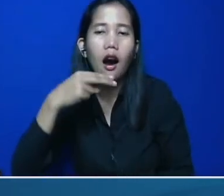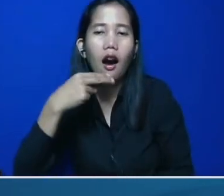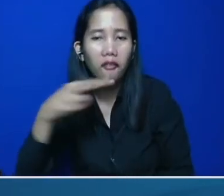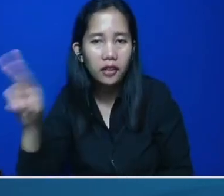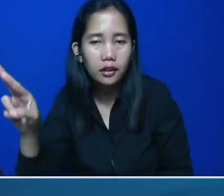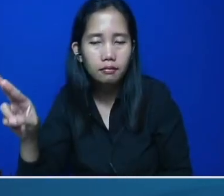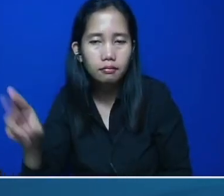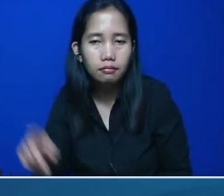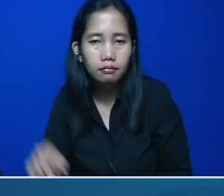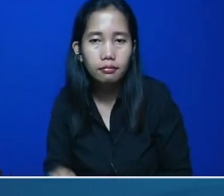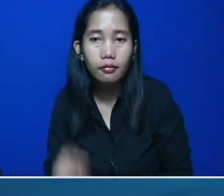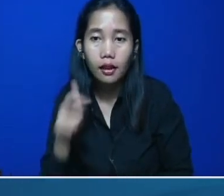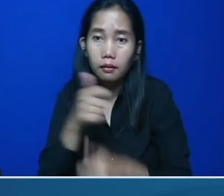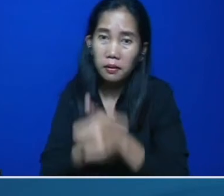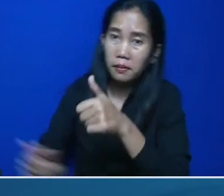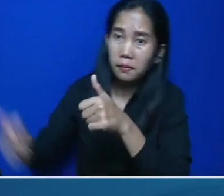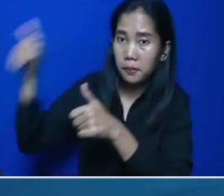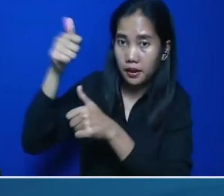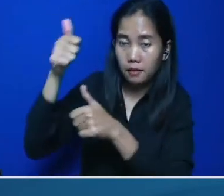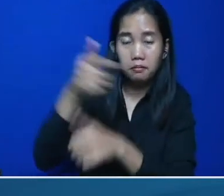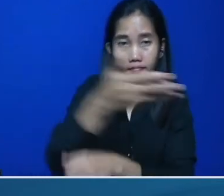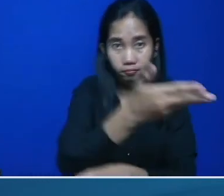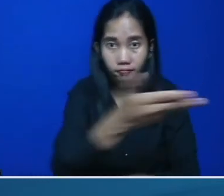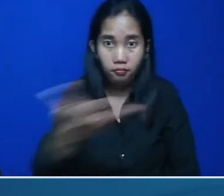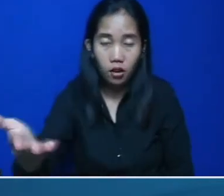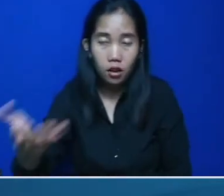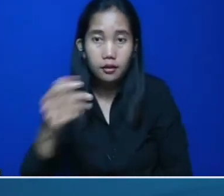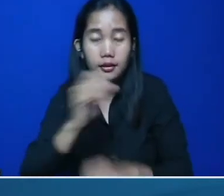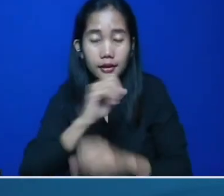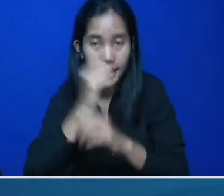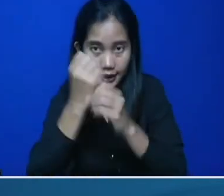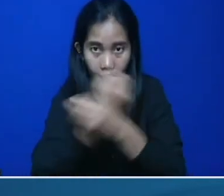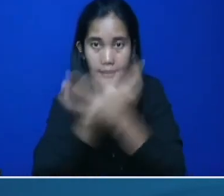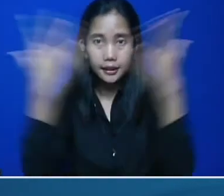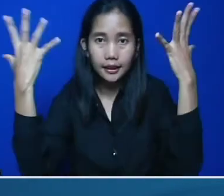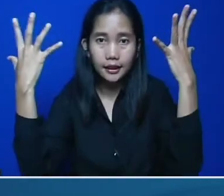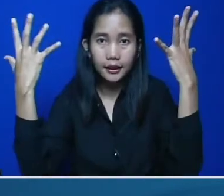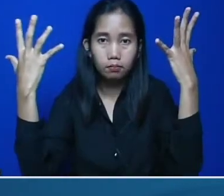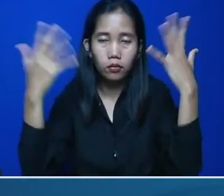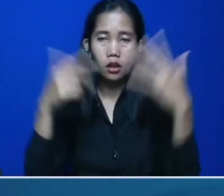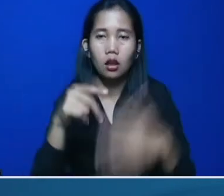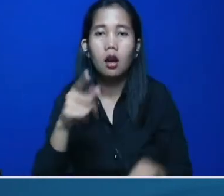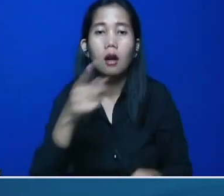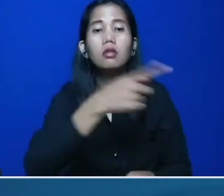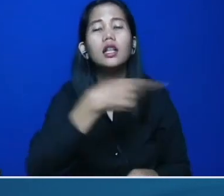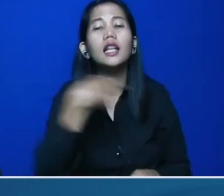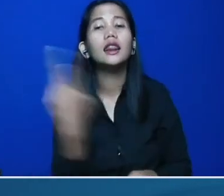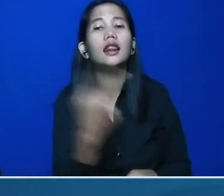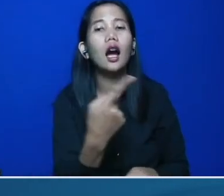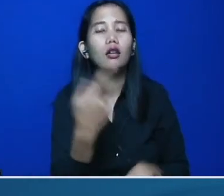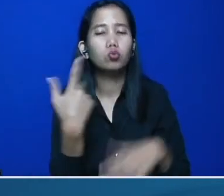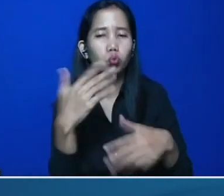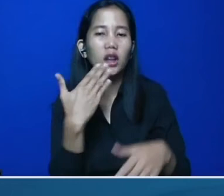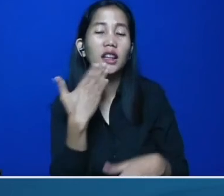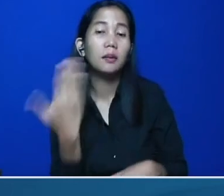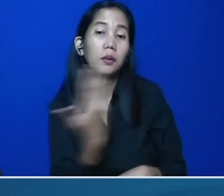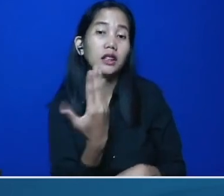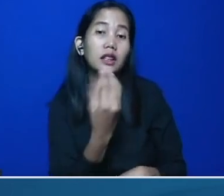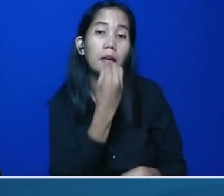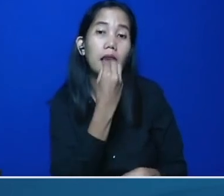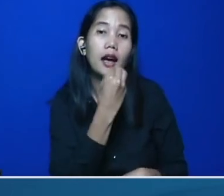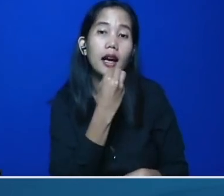kita yang sudah terbiasa makan makanan yang haram malam ini Tuhan Ingatkan lalu kita